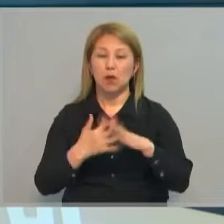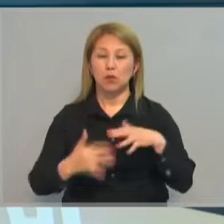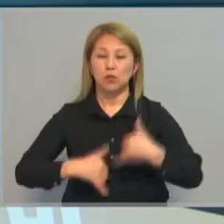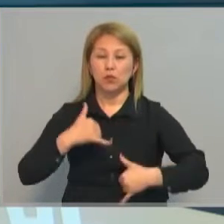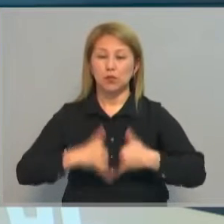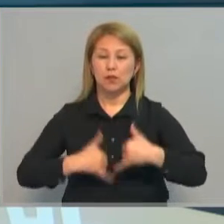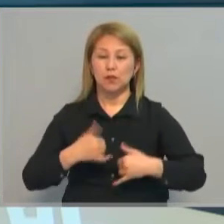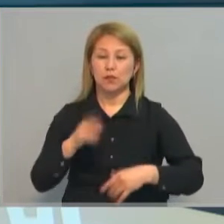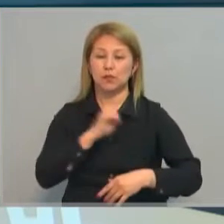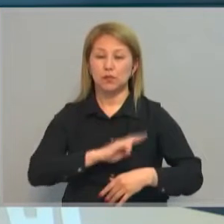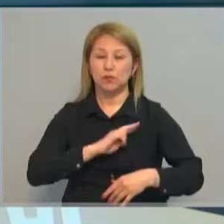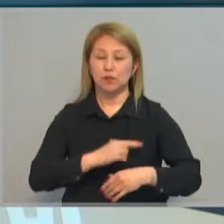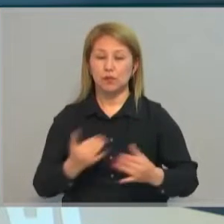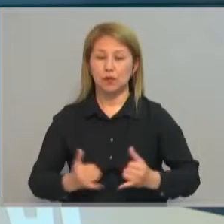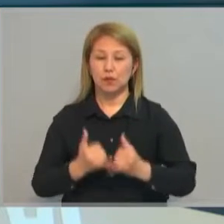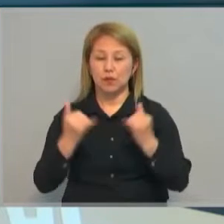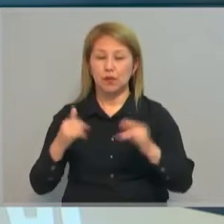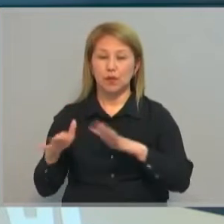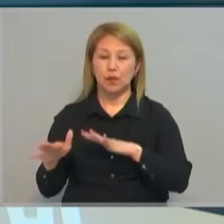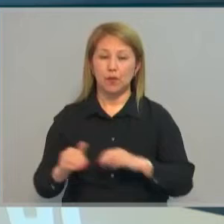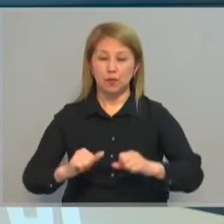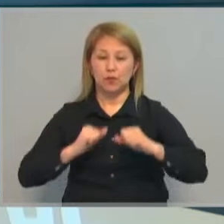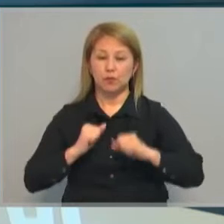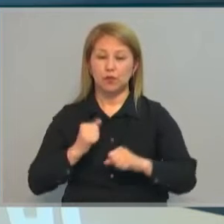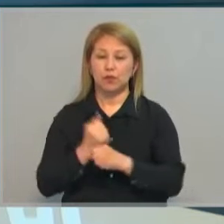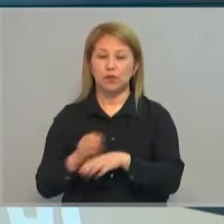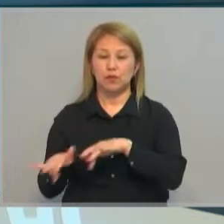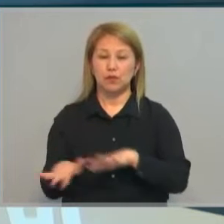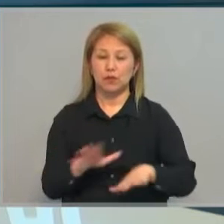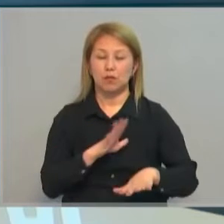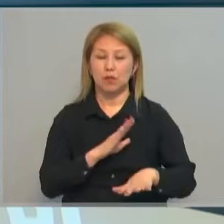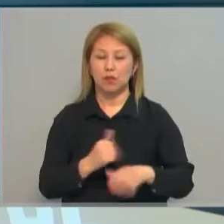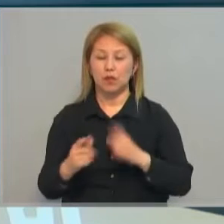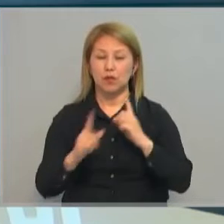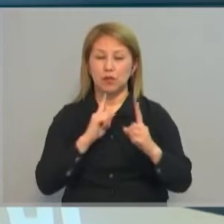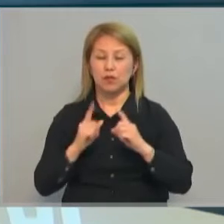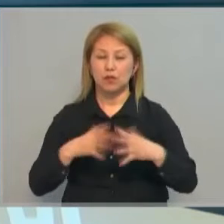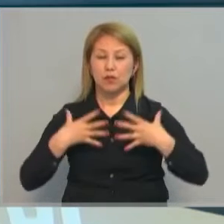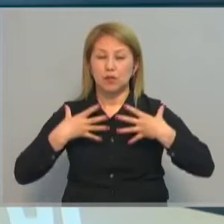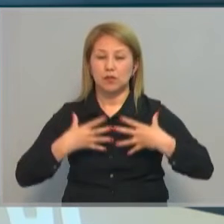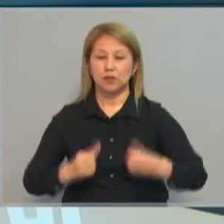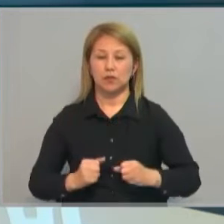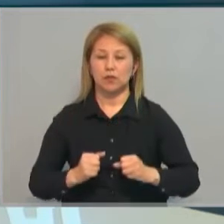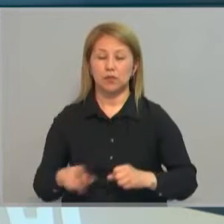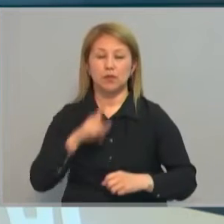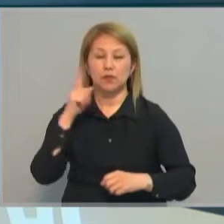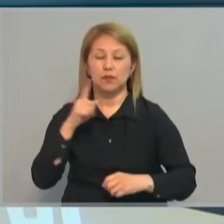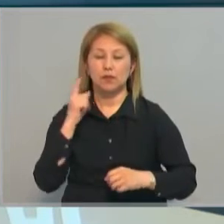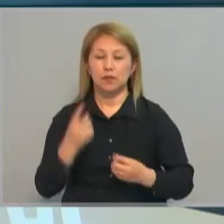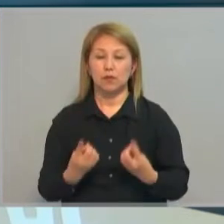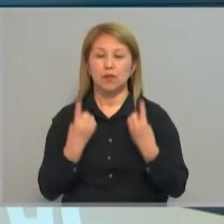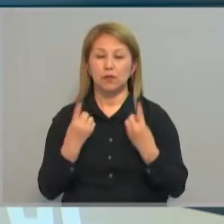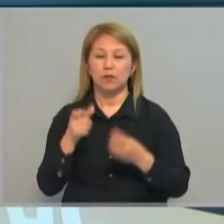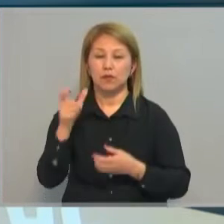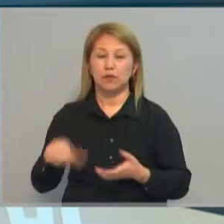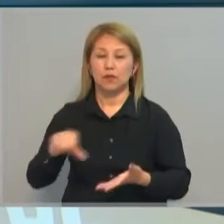ұстаздың тағылымдық жолын дәріптеу барысында көпшілік спорттық іс-шара өтті. Жиынға салауатты өмір салтын ұстанатын жастар мен зиялы қауым